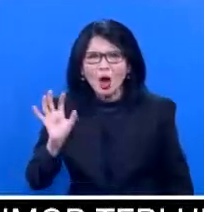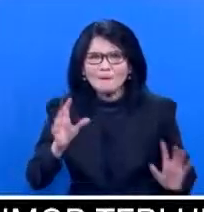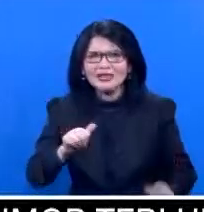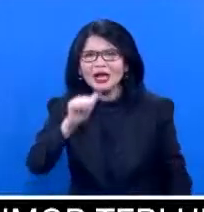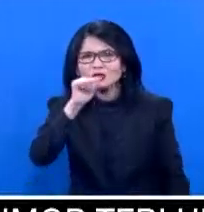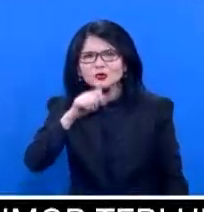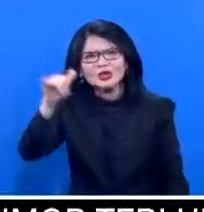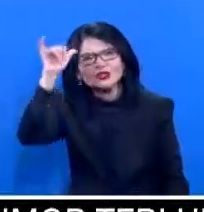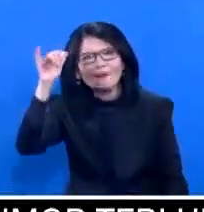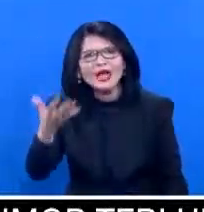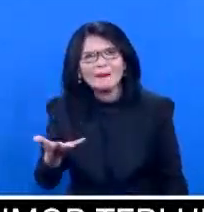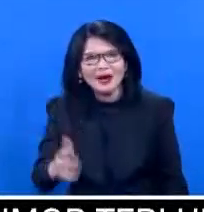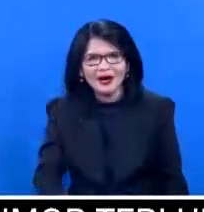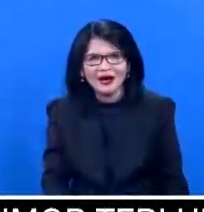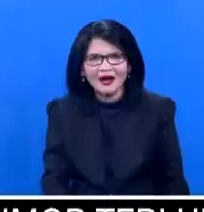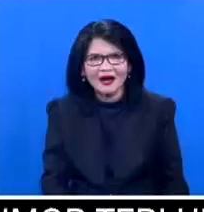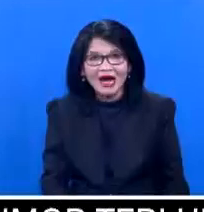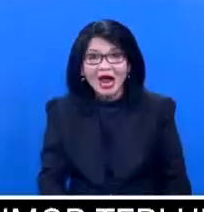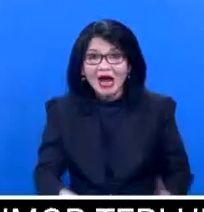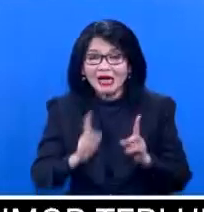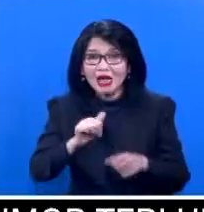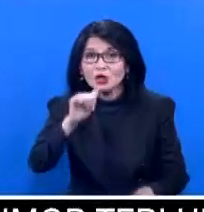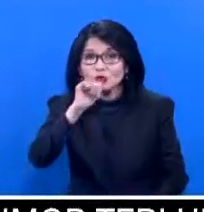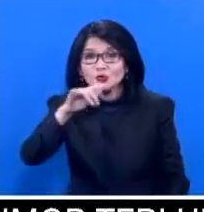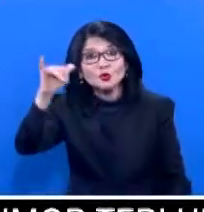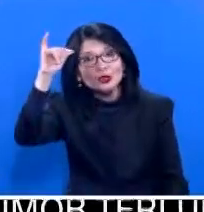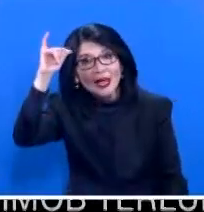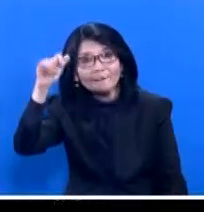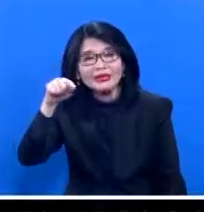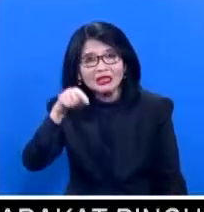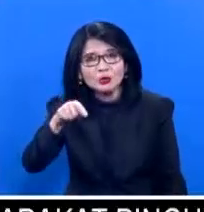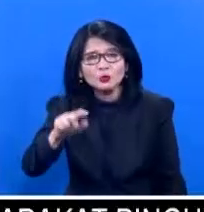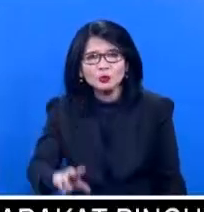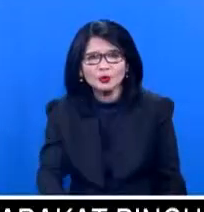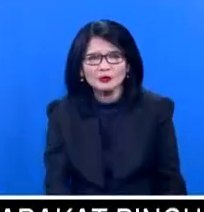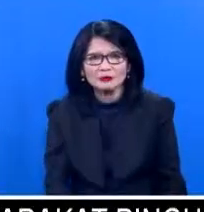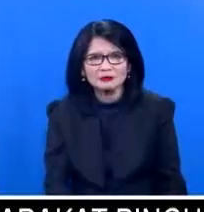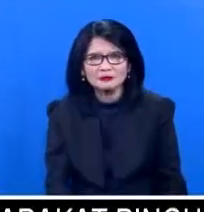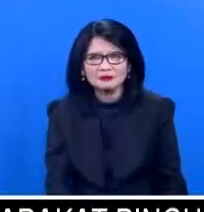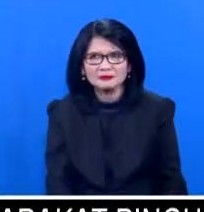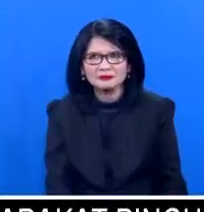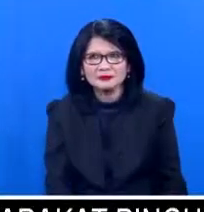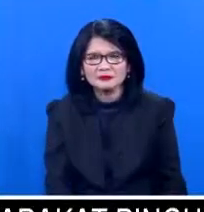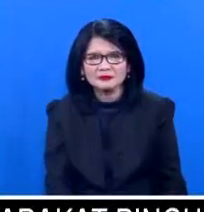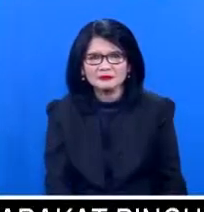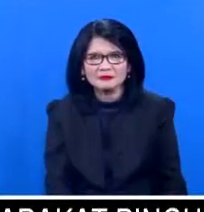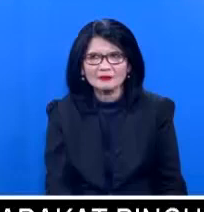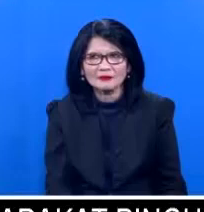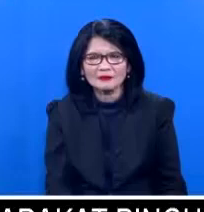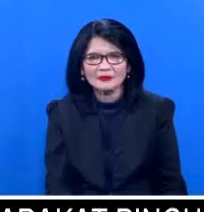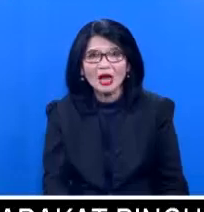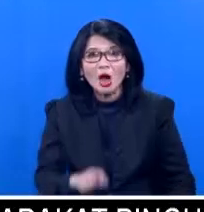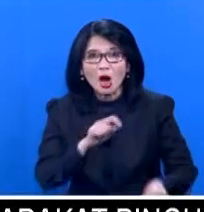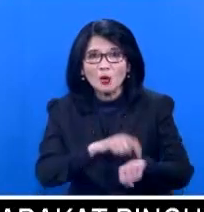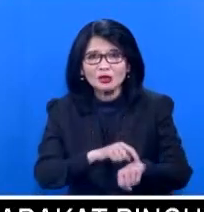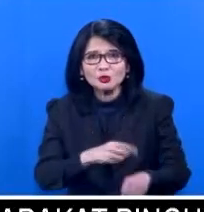lagi waktu apa sih? Kalau susu sapinya itu untuk yang produktifnya itu saat